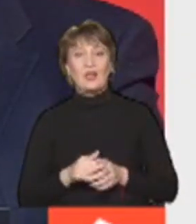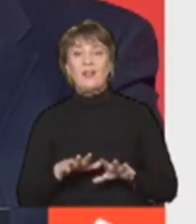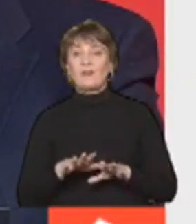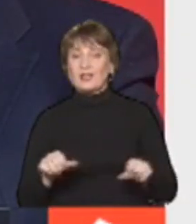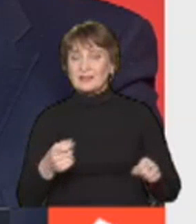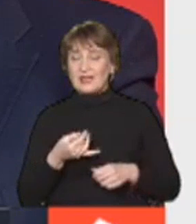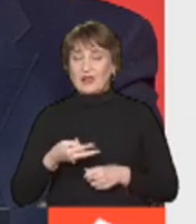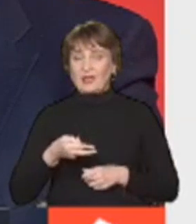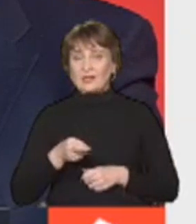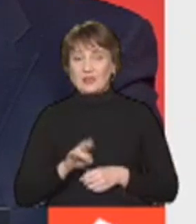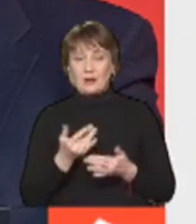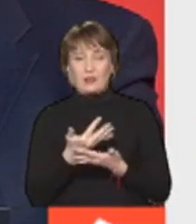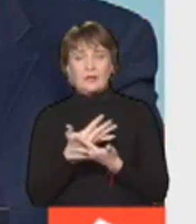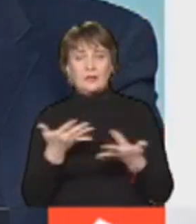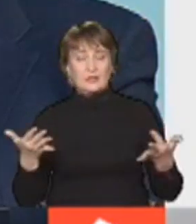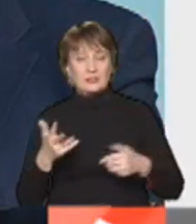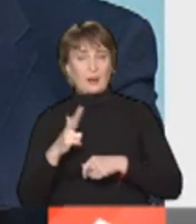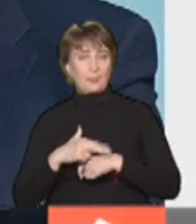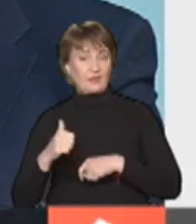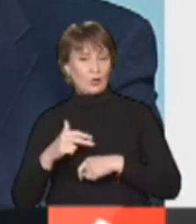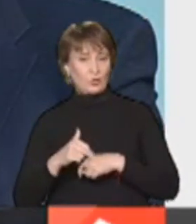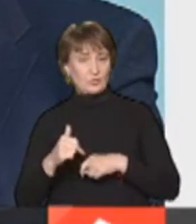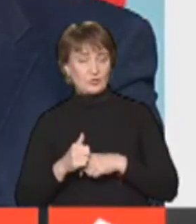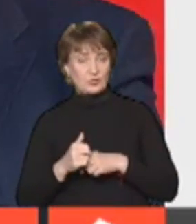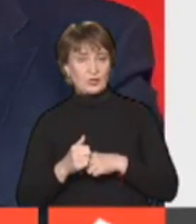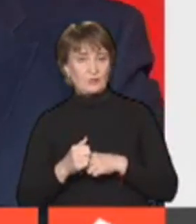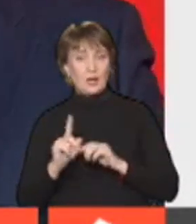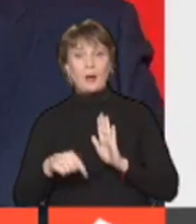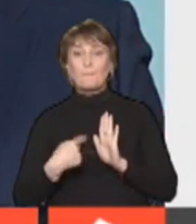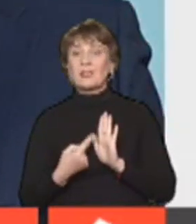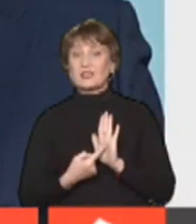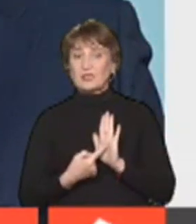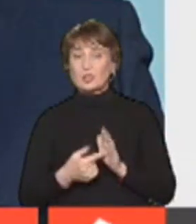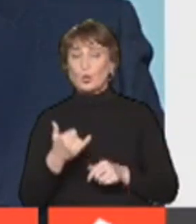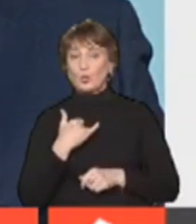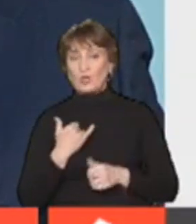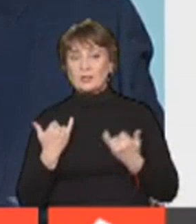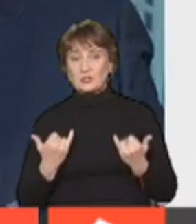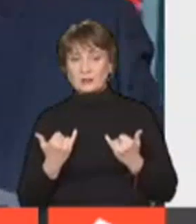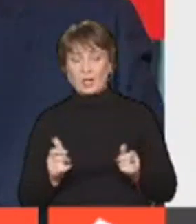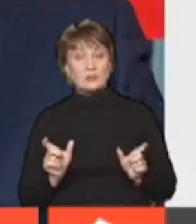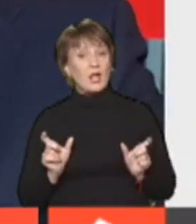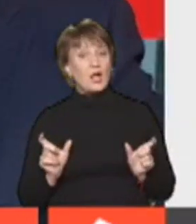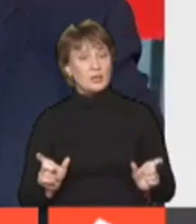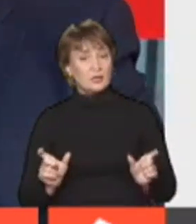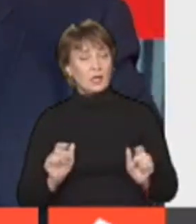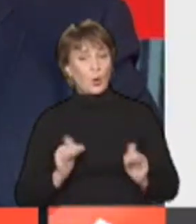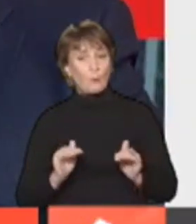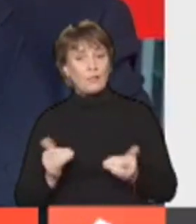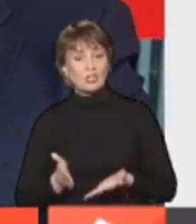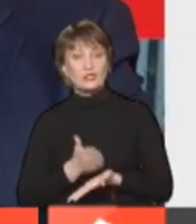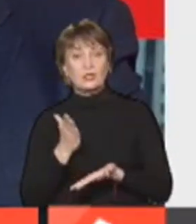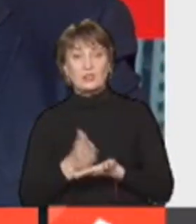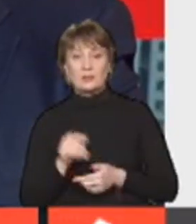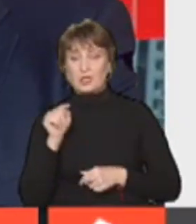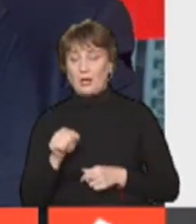властей, і для різних правоохоронних органів теж, між іншим, питання. У нас зараз карантин, обмеження є, а